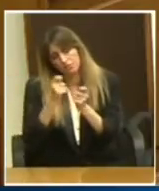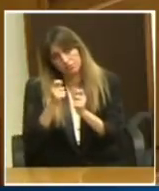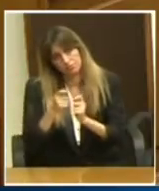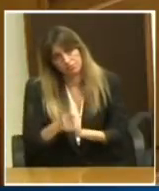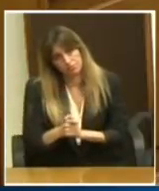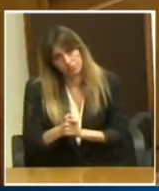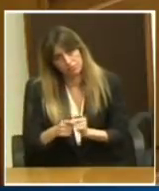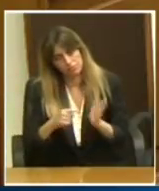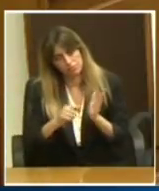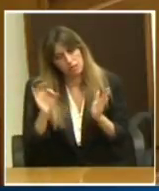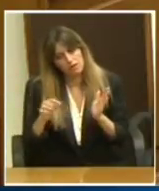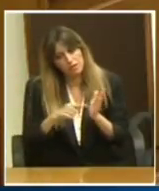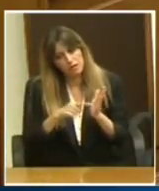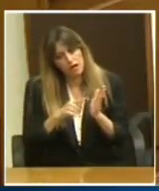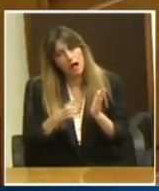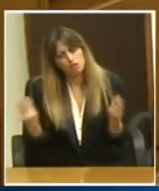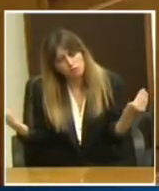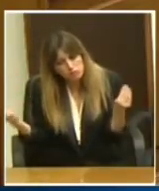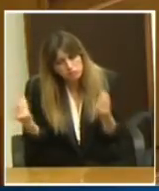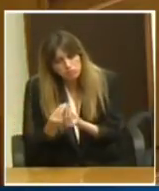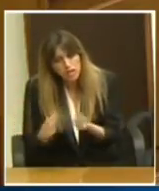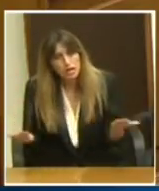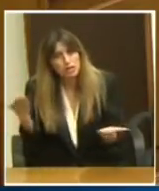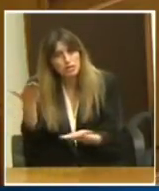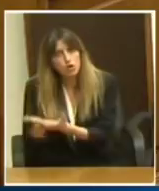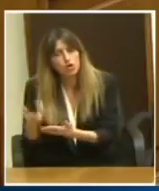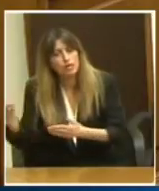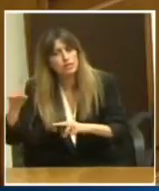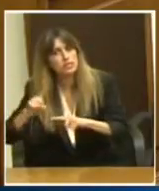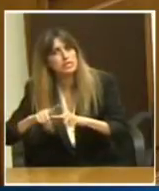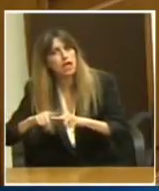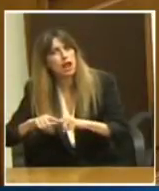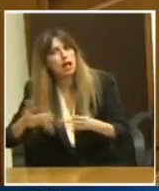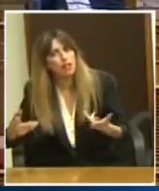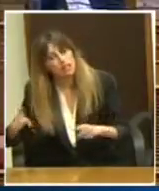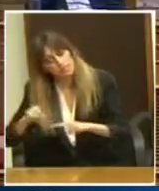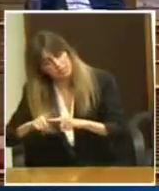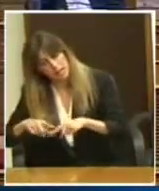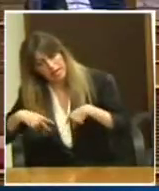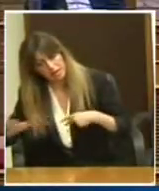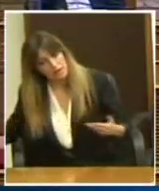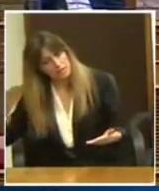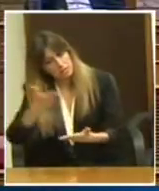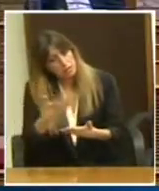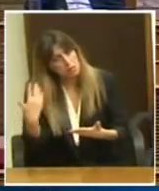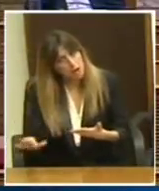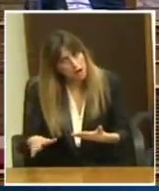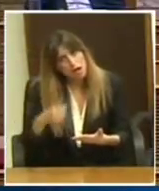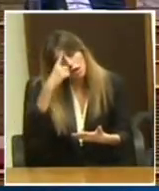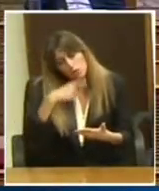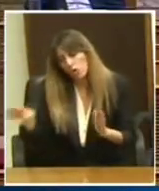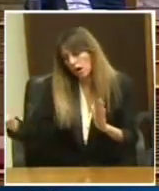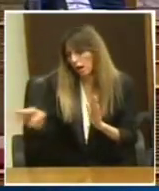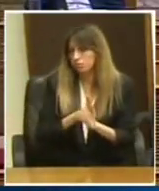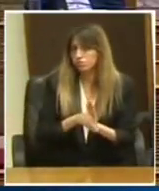απολύτως σύμφωνα με τις προτάσεις που έχει υποβάλει η ελληνική πλευρά στην Πορτογαλική Προεδρία, όπως λέει. Και ο κύριος